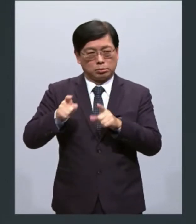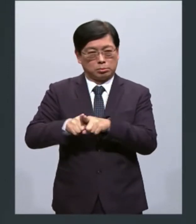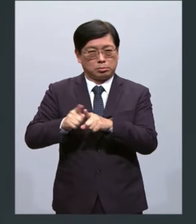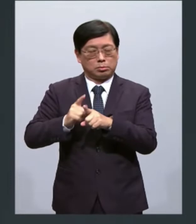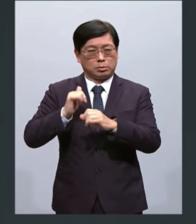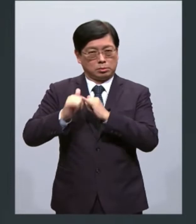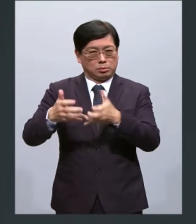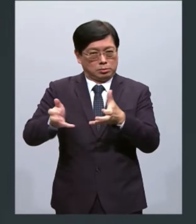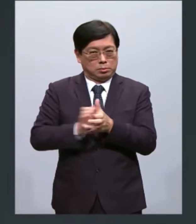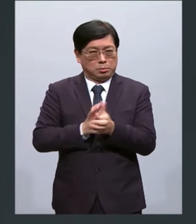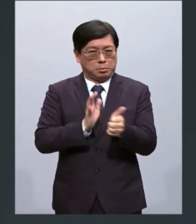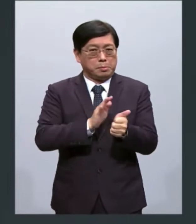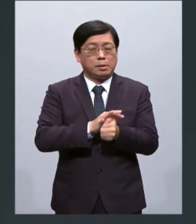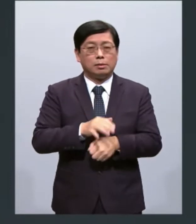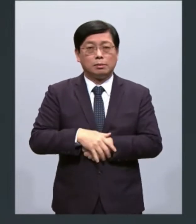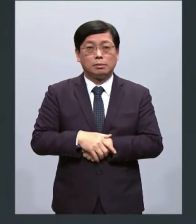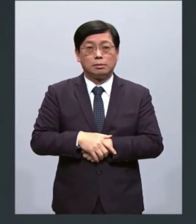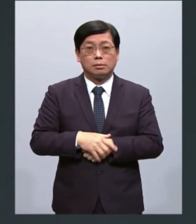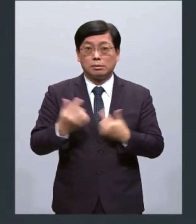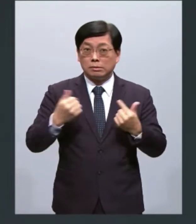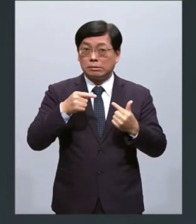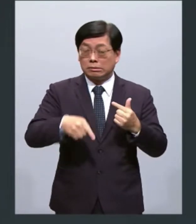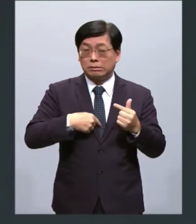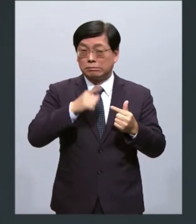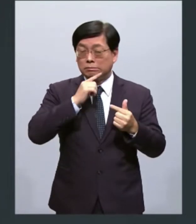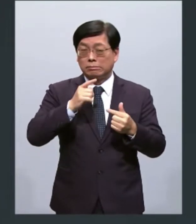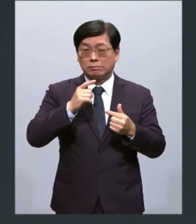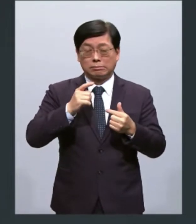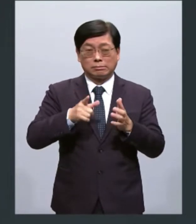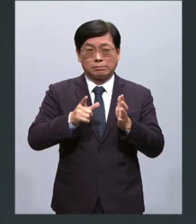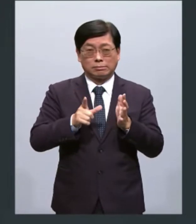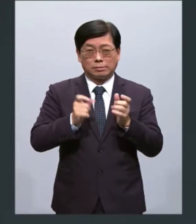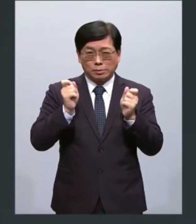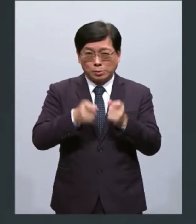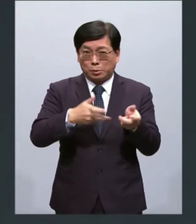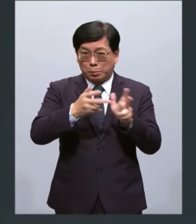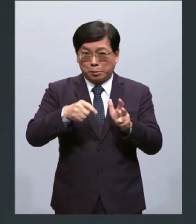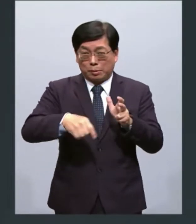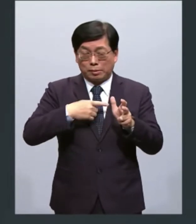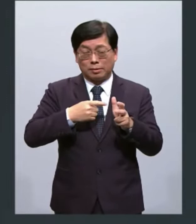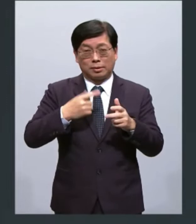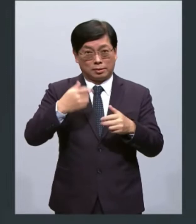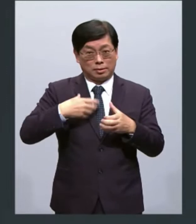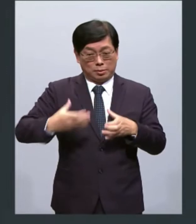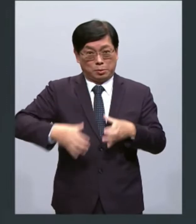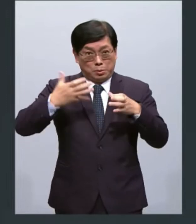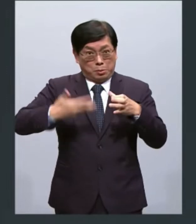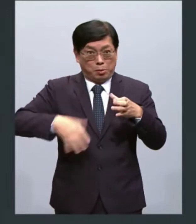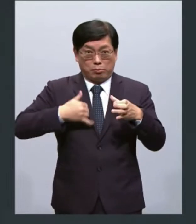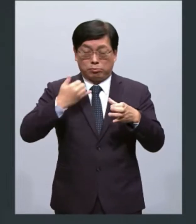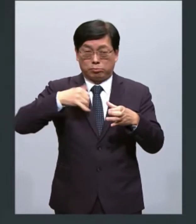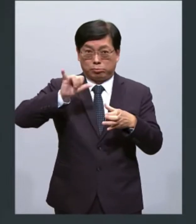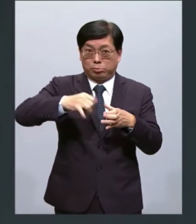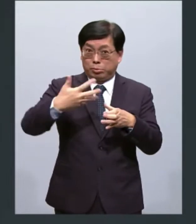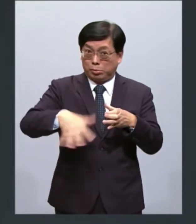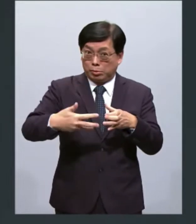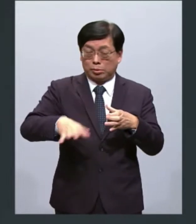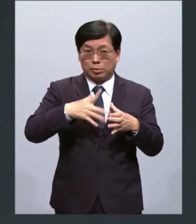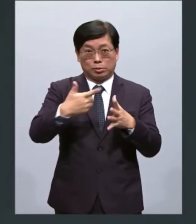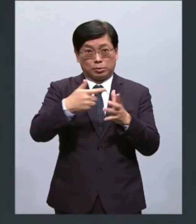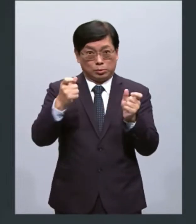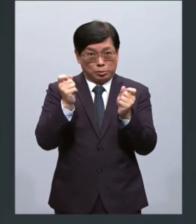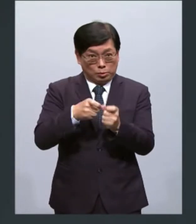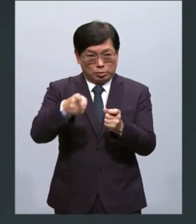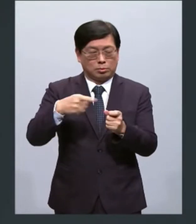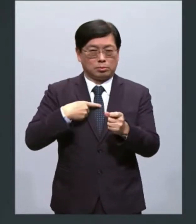忙。所谓的短板理论，就是说一个水桶它可以装多少水，是由最短的那一